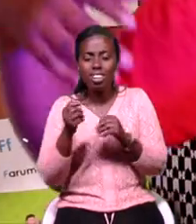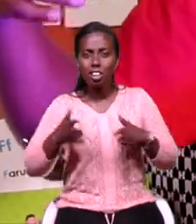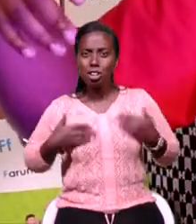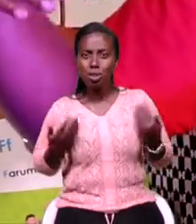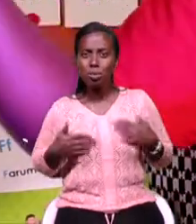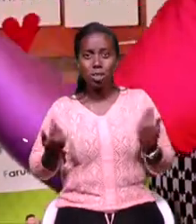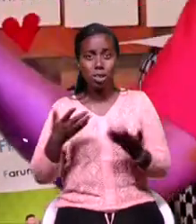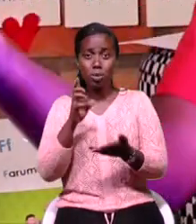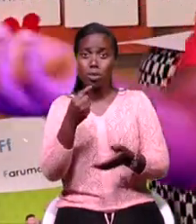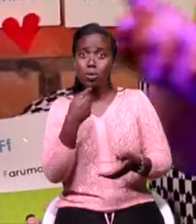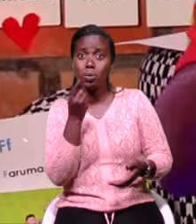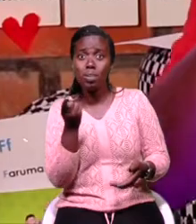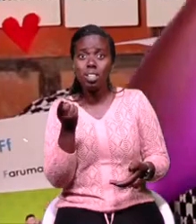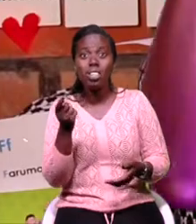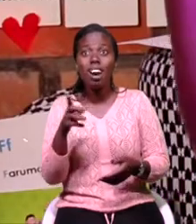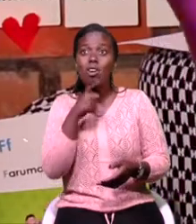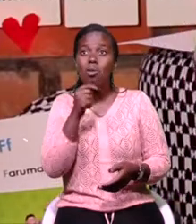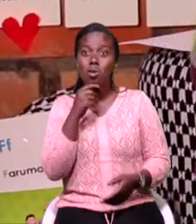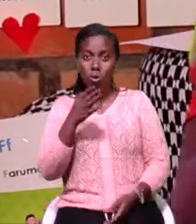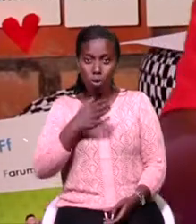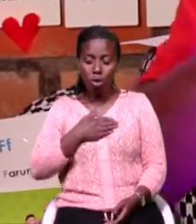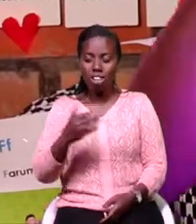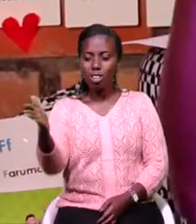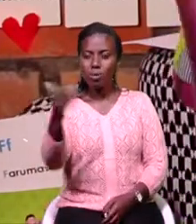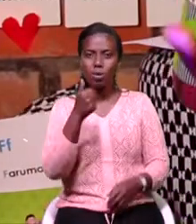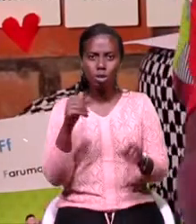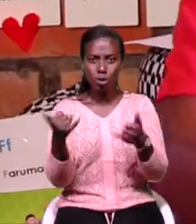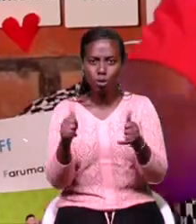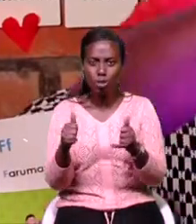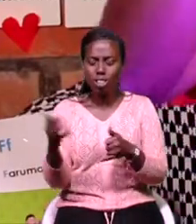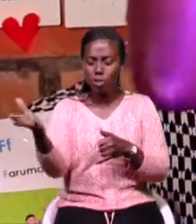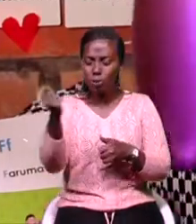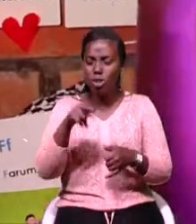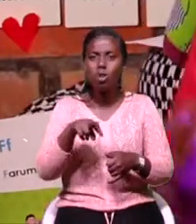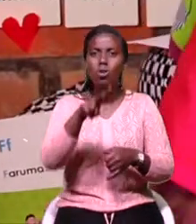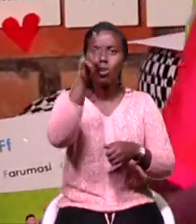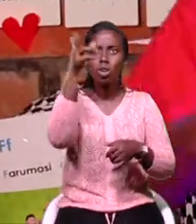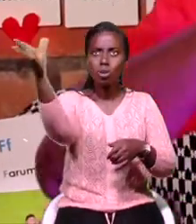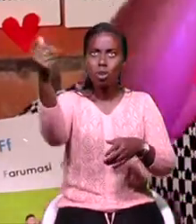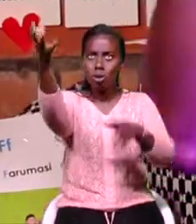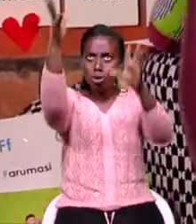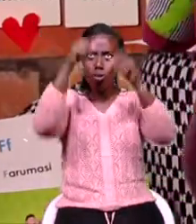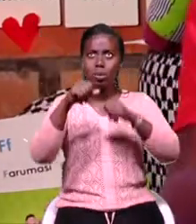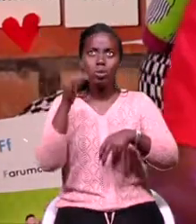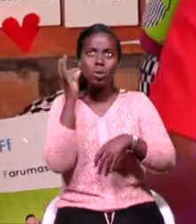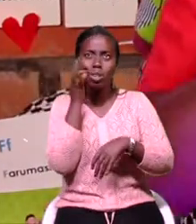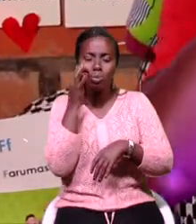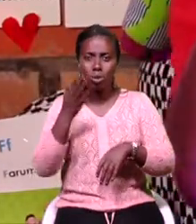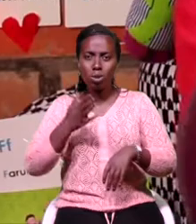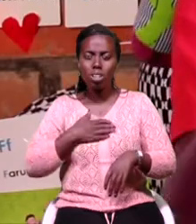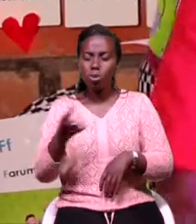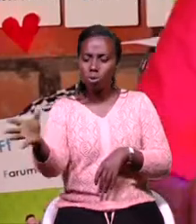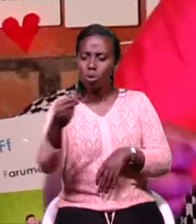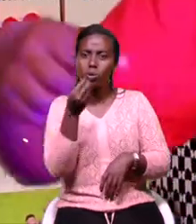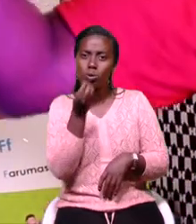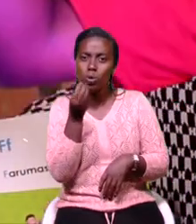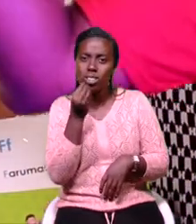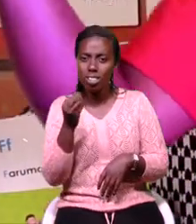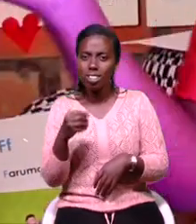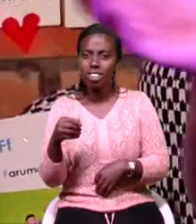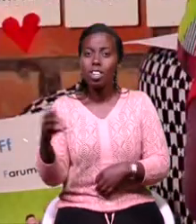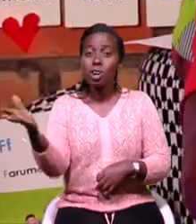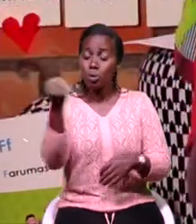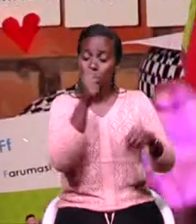byinshi, kirambwira muhungu wanjye ngwino dukine, ngwino unyurire, ngwino umanure imbuto zanjye, ngwino uzirye, ngwino be ngiye